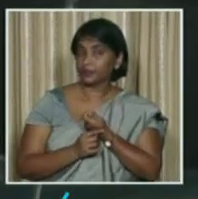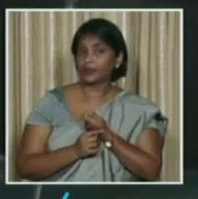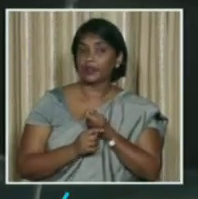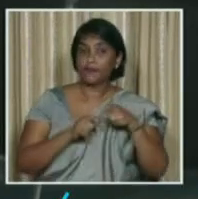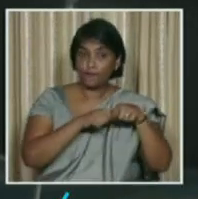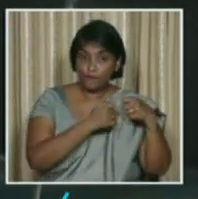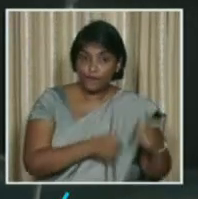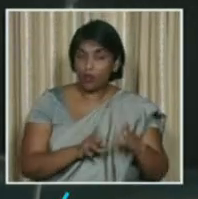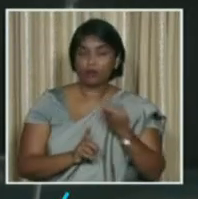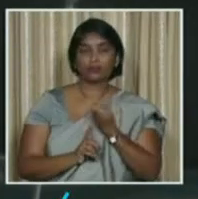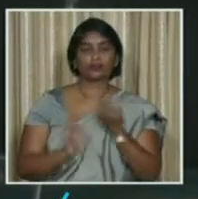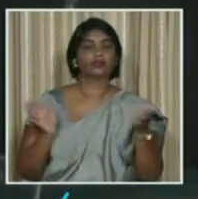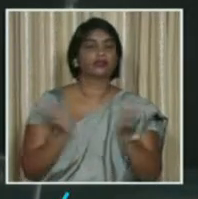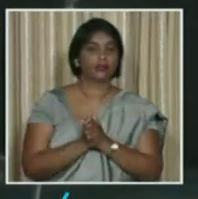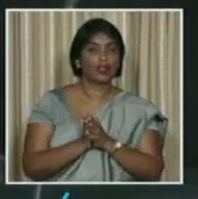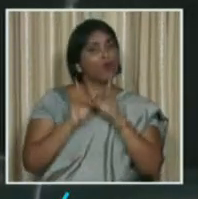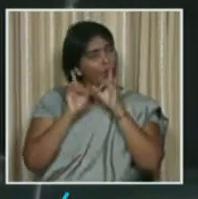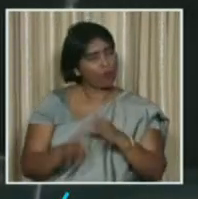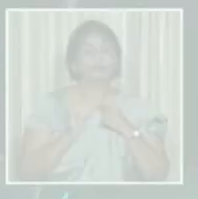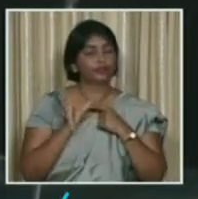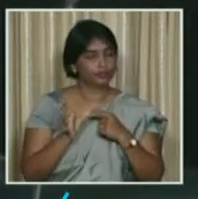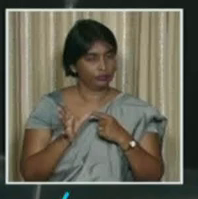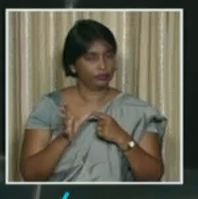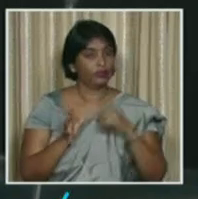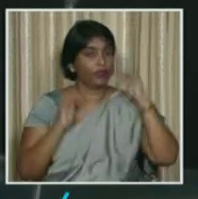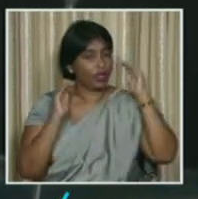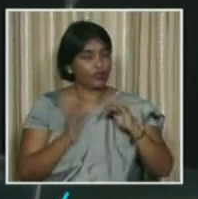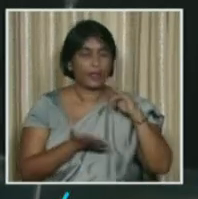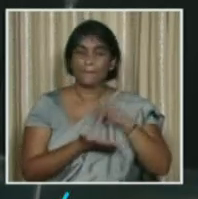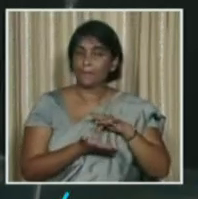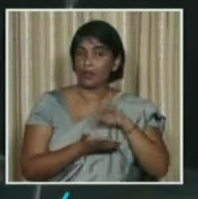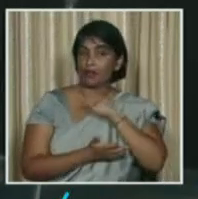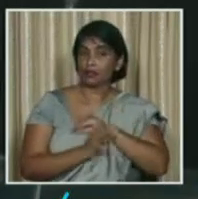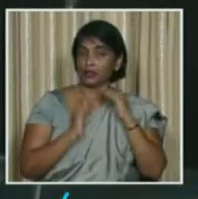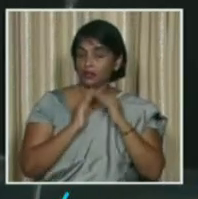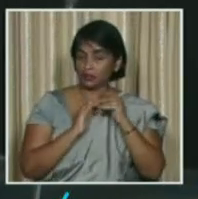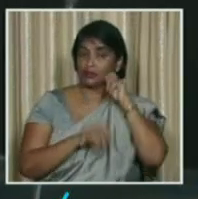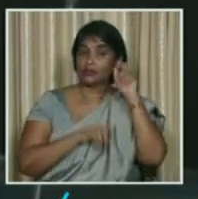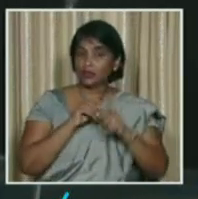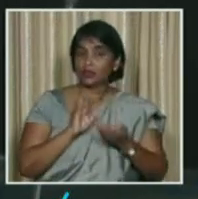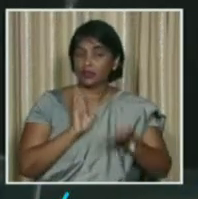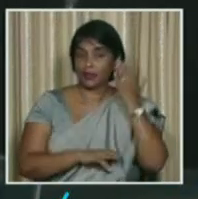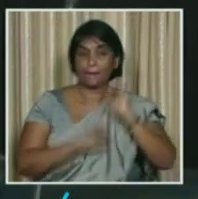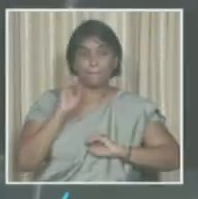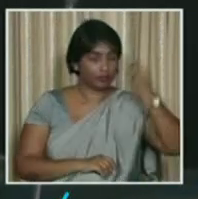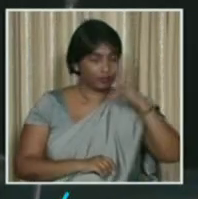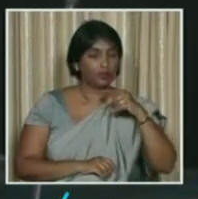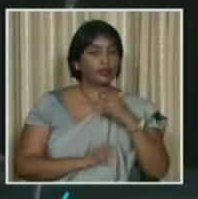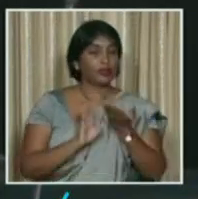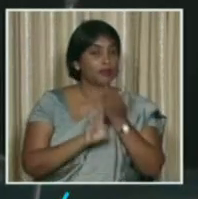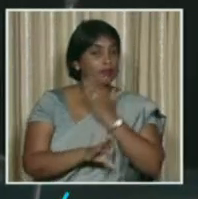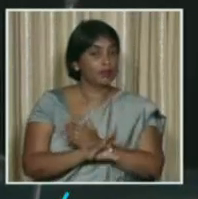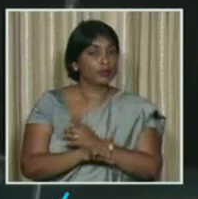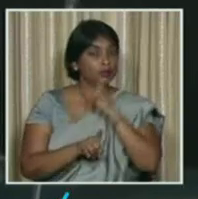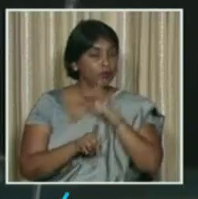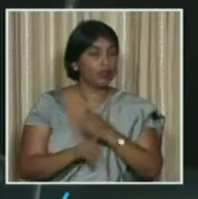පිරිවැය ආවරණය වෙන අයක්‍රමයක්. ඒ අයක්‍රමයේම තමයි අපි පාවිච්චි කරලා තියෙන්නේ. අඩුහා මැදි ආදායම්ලාභී ගෘහස්ථ පාරිභෝගිකයන්ට වැඩි ප්‍රතිශතයකින් වැඩි වූයේ පෙර පැවති